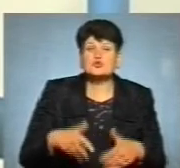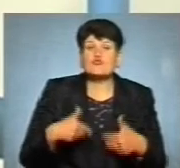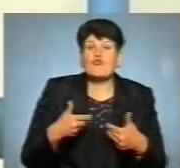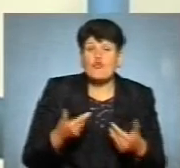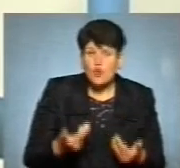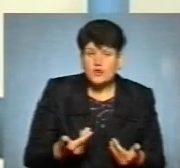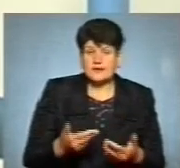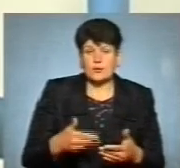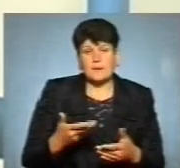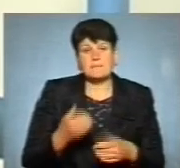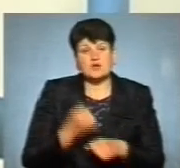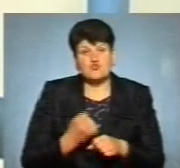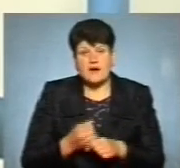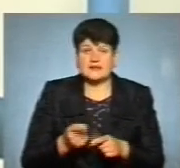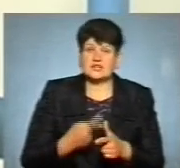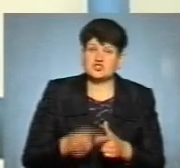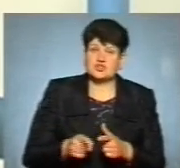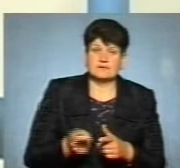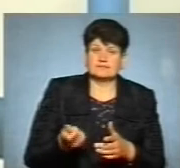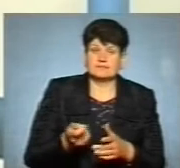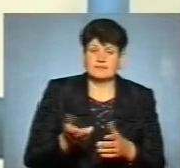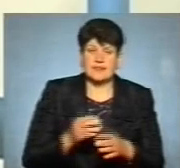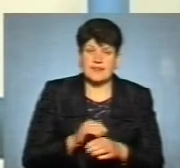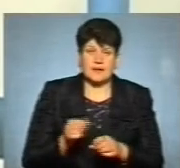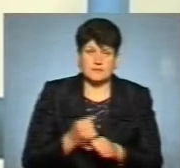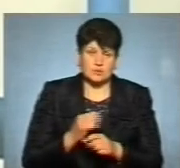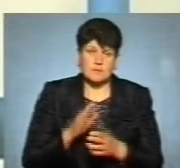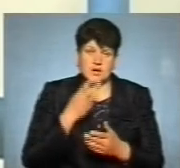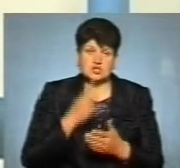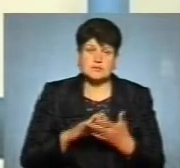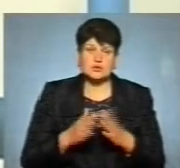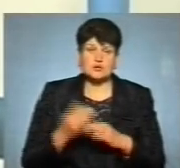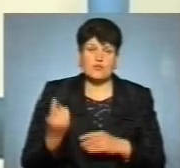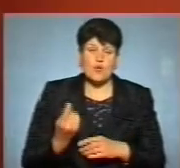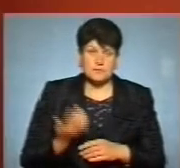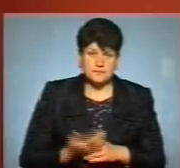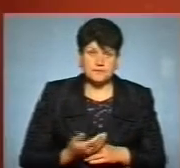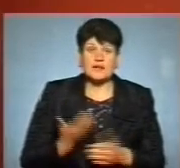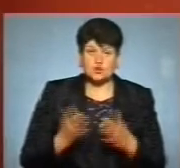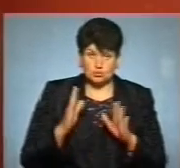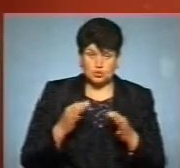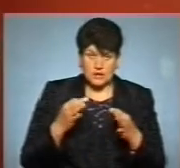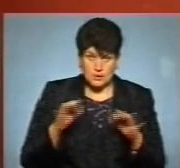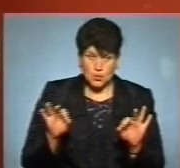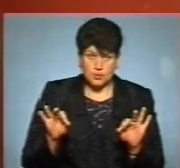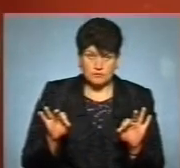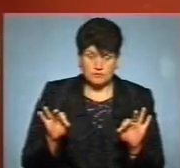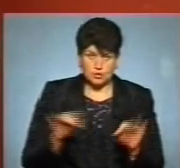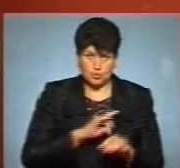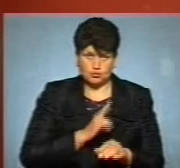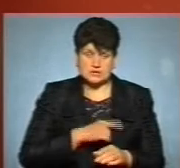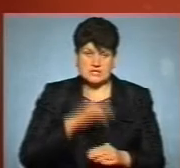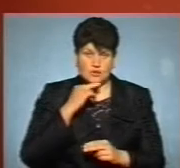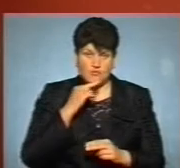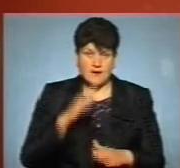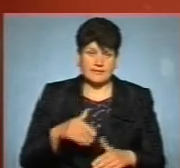відкривати чи ні, працювати чи ні. Будемо бачити знову ж таки по ситуації в нас в області. Навіть якщо буде такий дозвіл, то все ж таки посилена увага